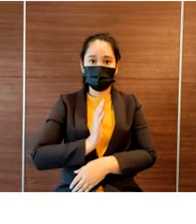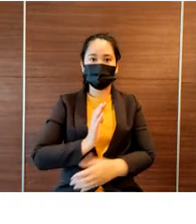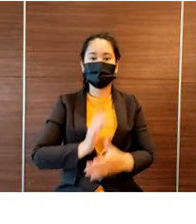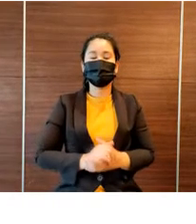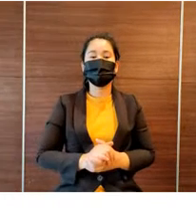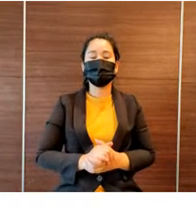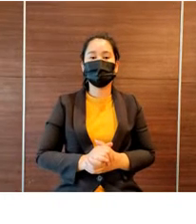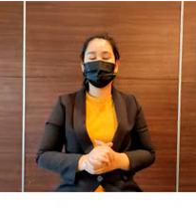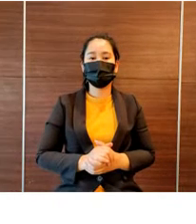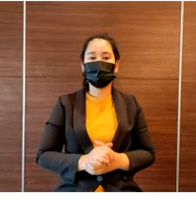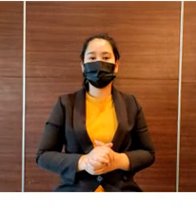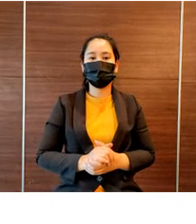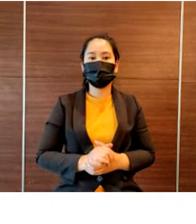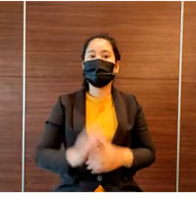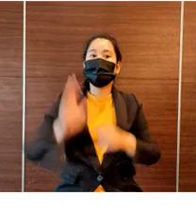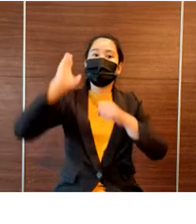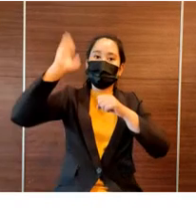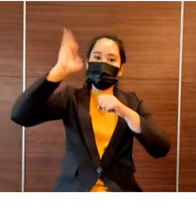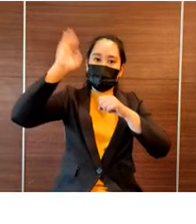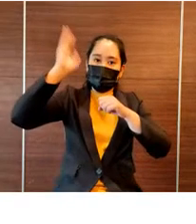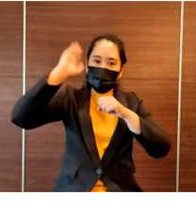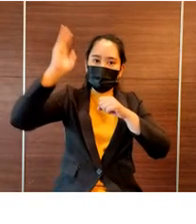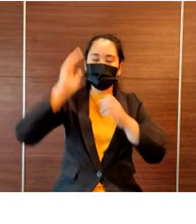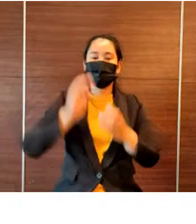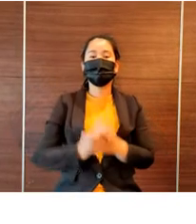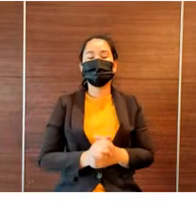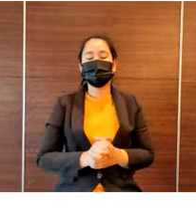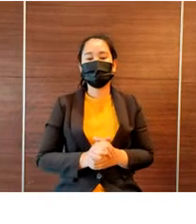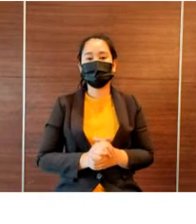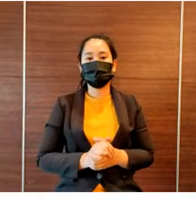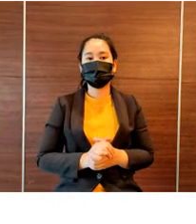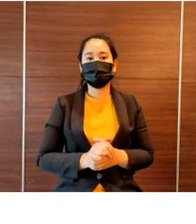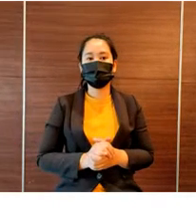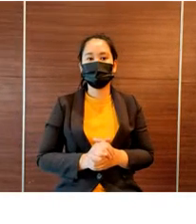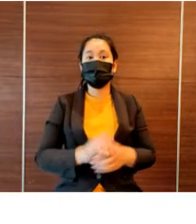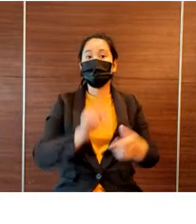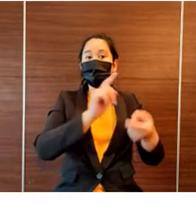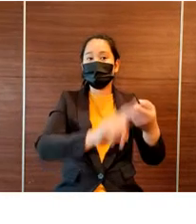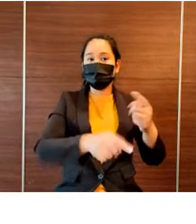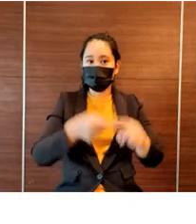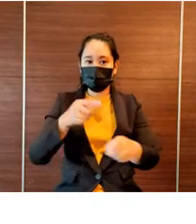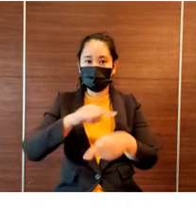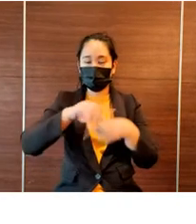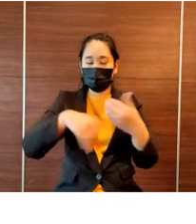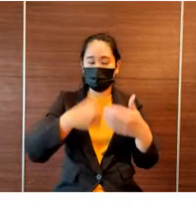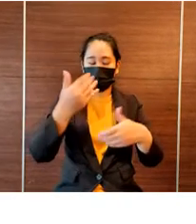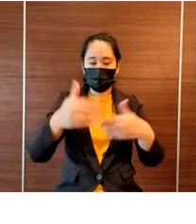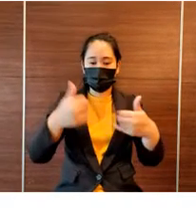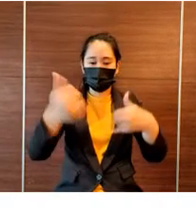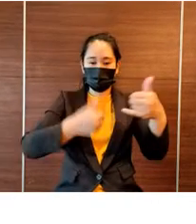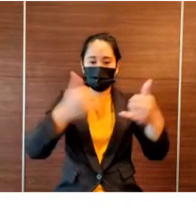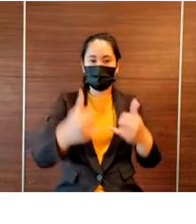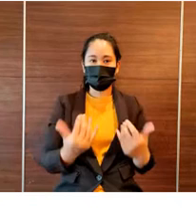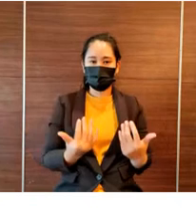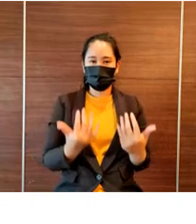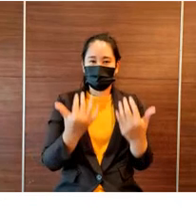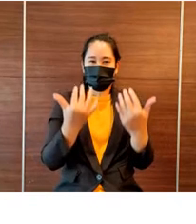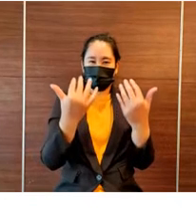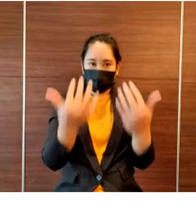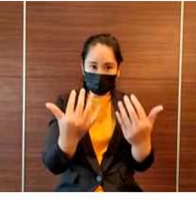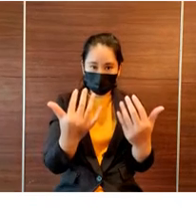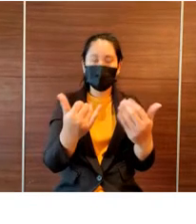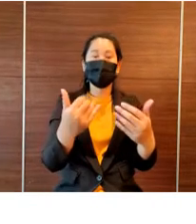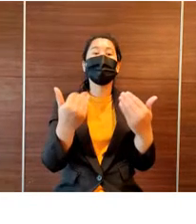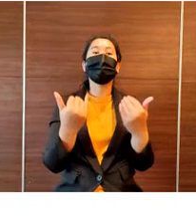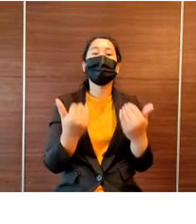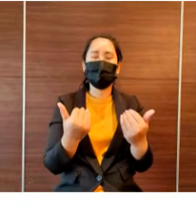ครับท่านวิทยากรนะครับแล้วก็เพื่อนๆทุกๆท่านนะครับที่เข้ามาร่วมง